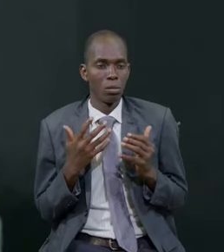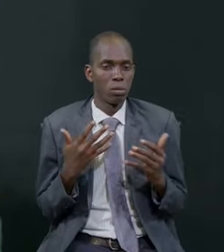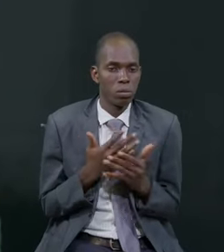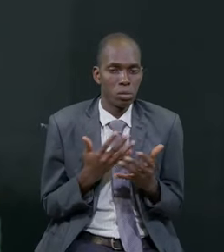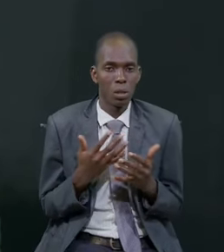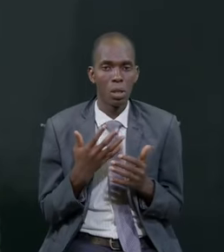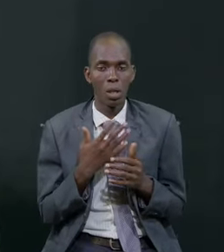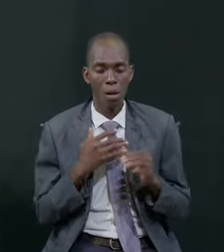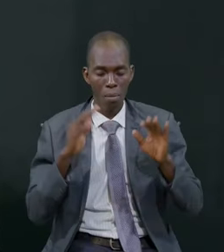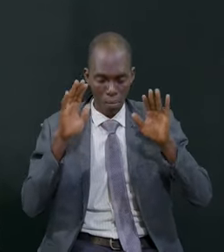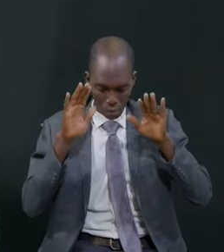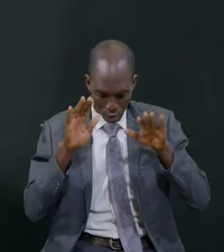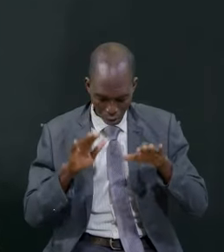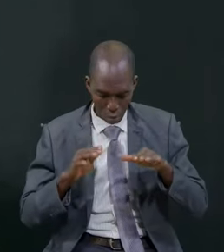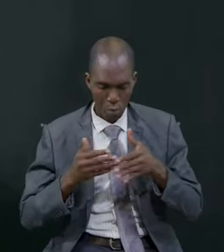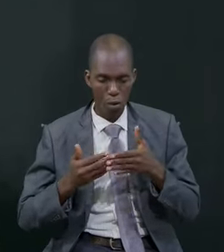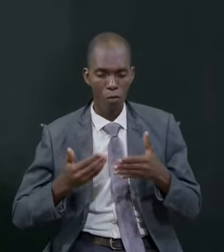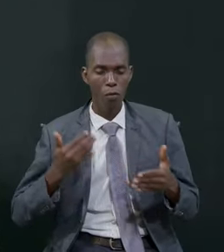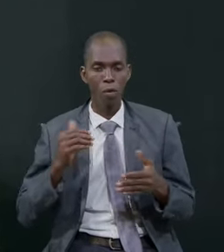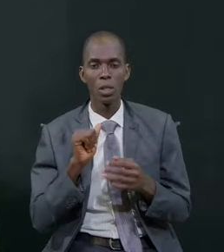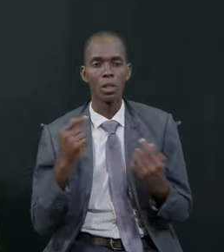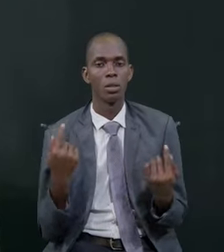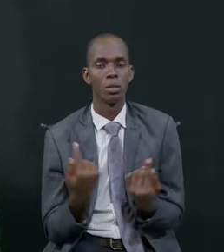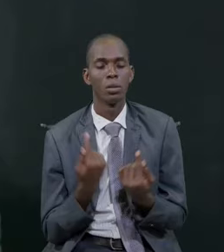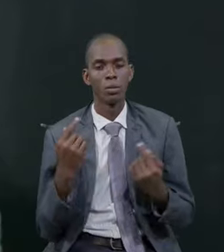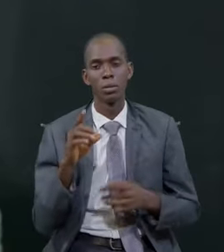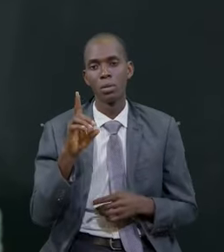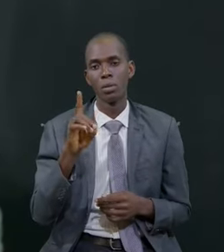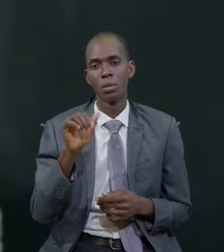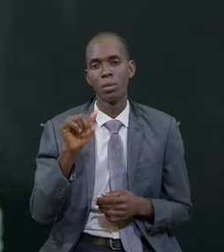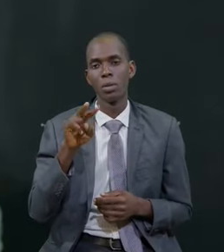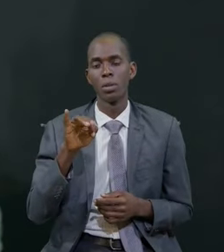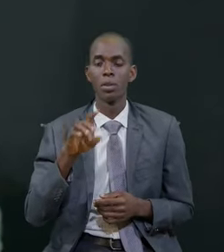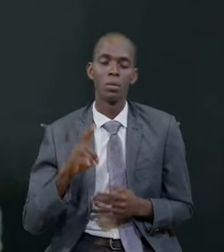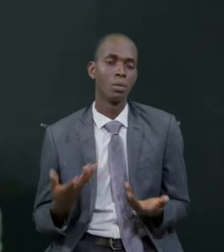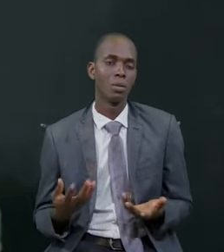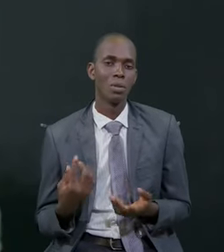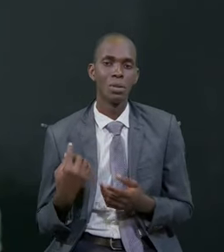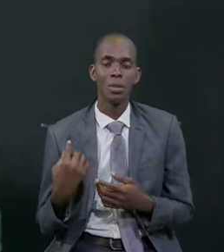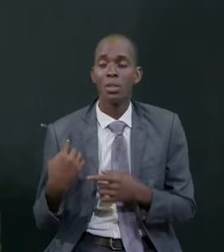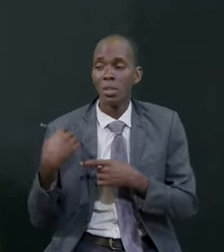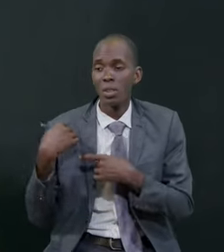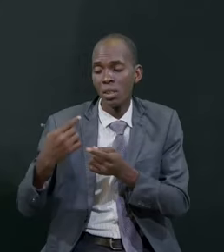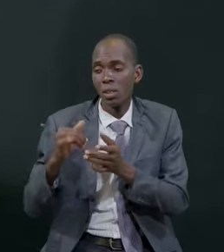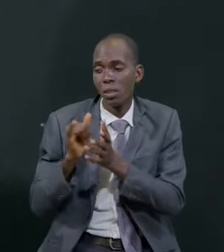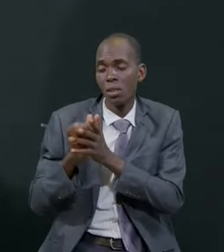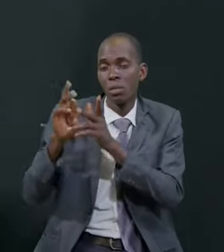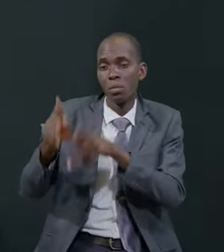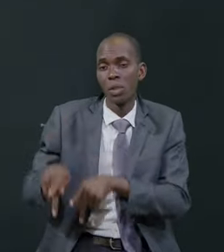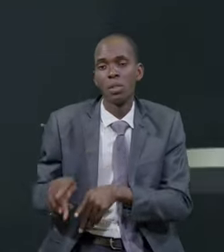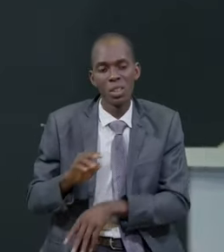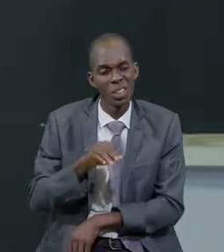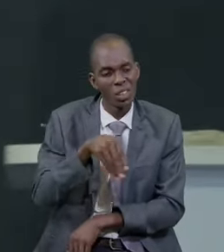devant un David pécheur. Et une fois qu'ils obtiennent tout ce qu'ils veulent,